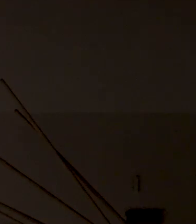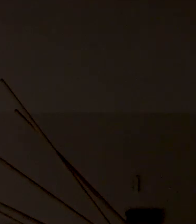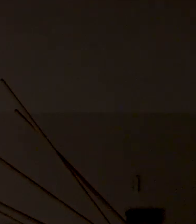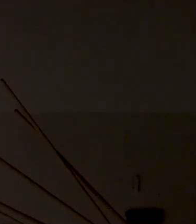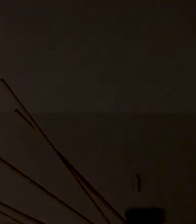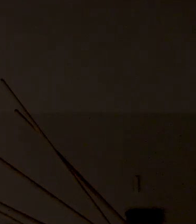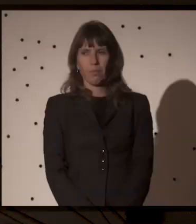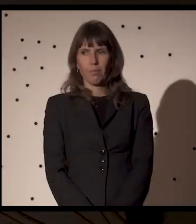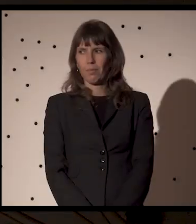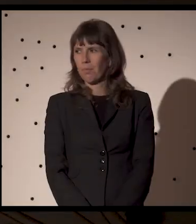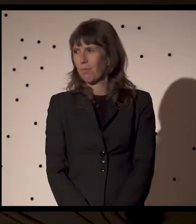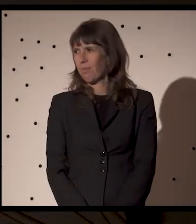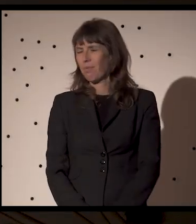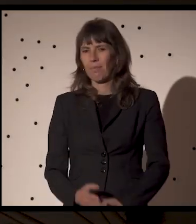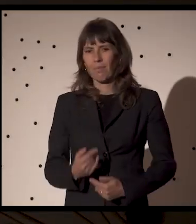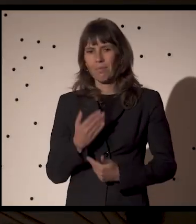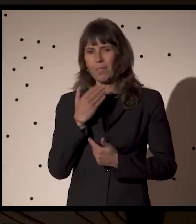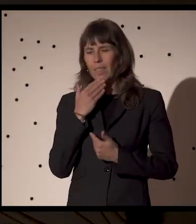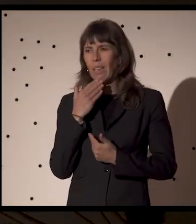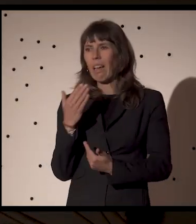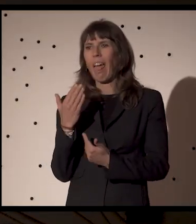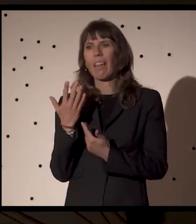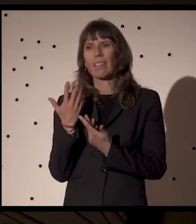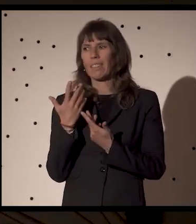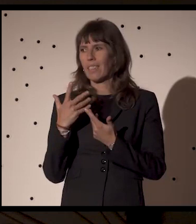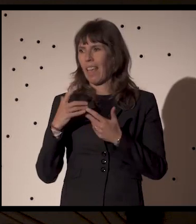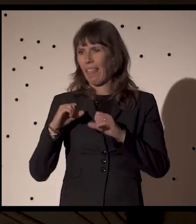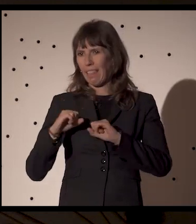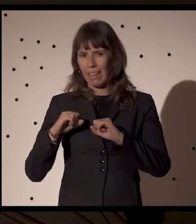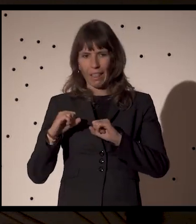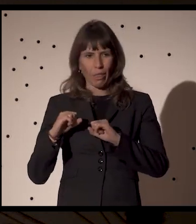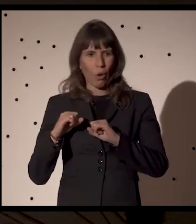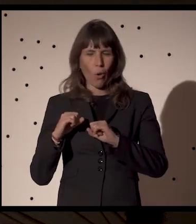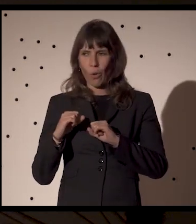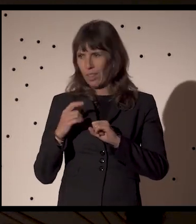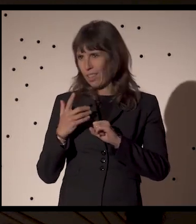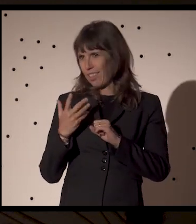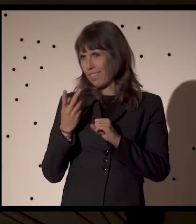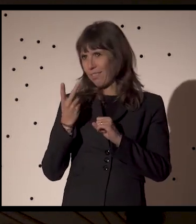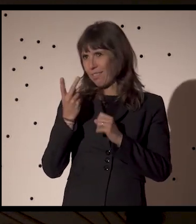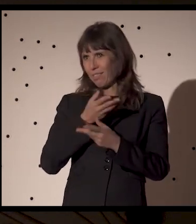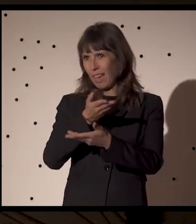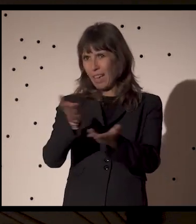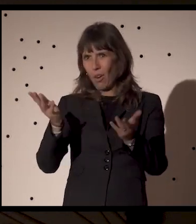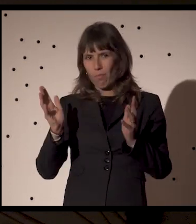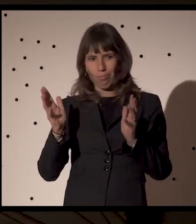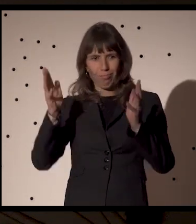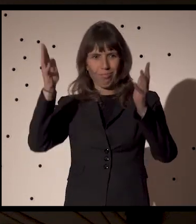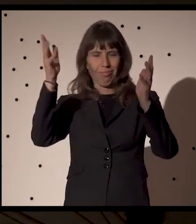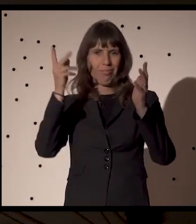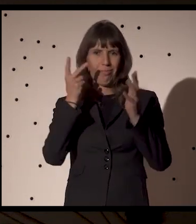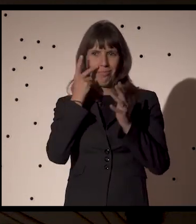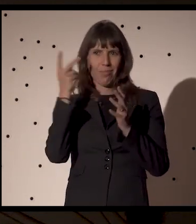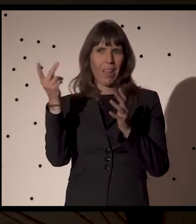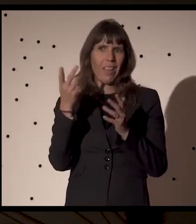grazie al direttore la vostra risposta è evidente di questo vi sono grato Complimenti Claudio